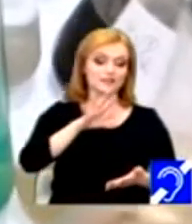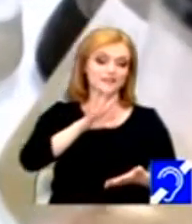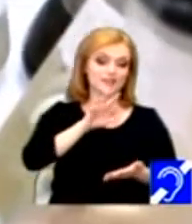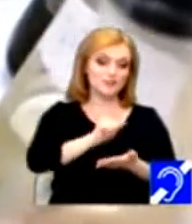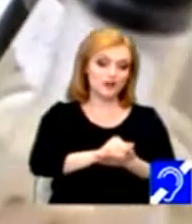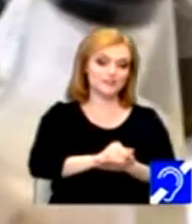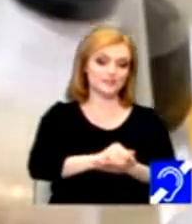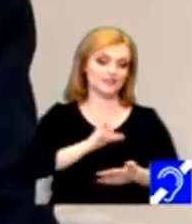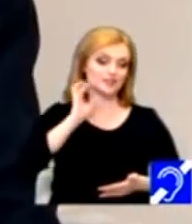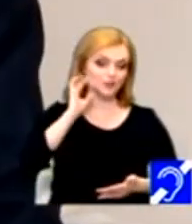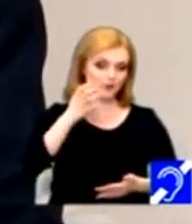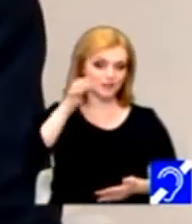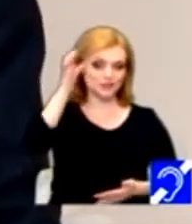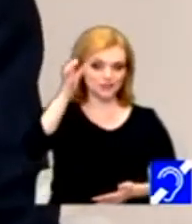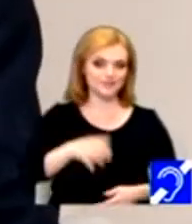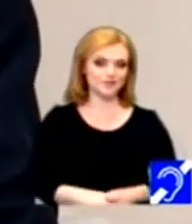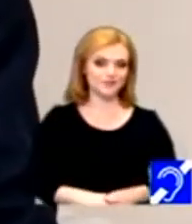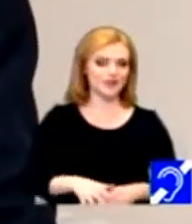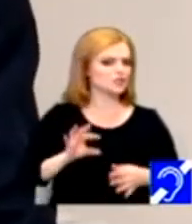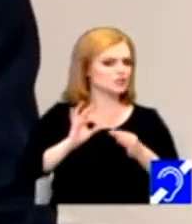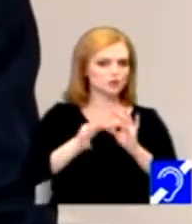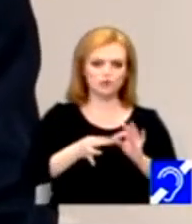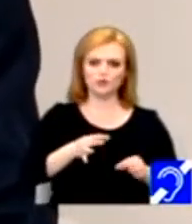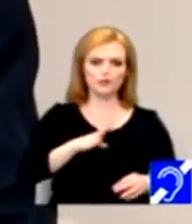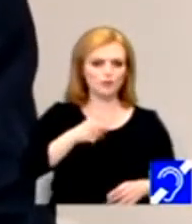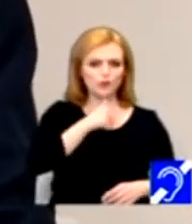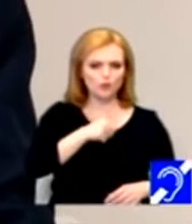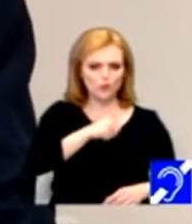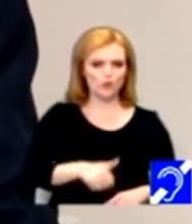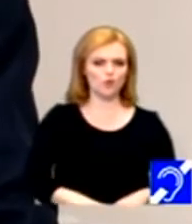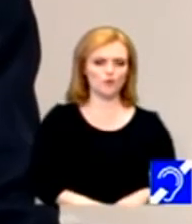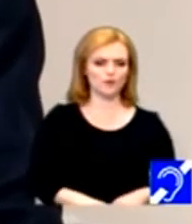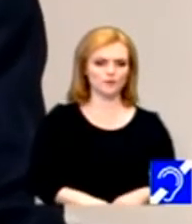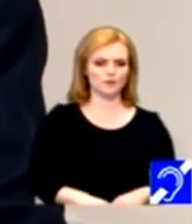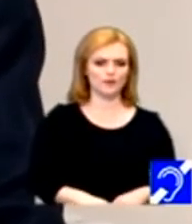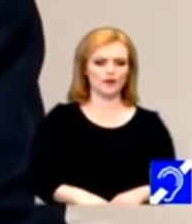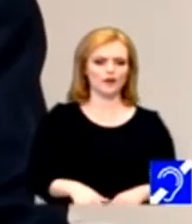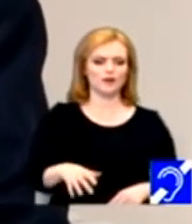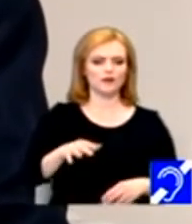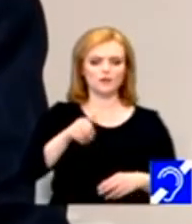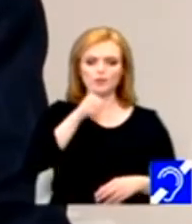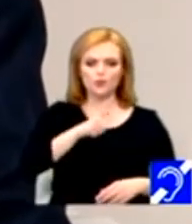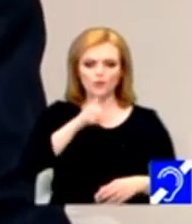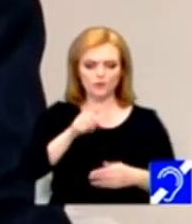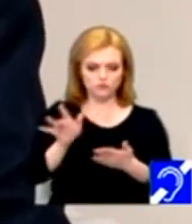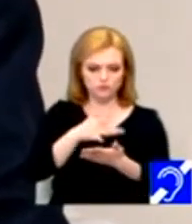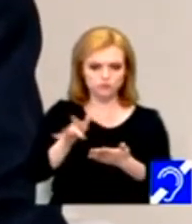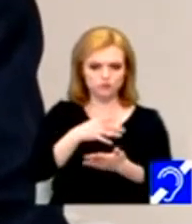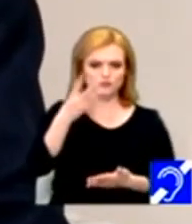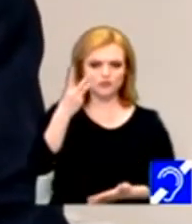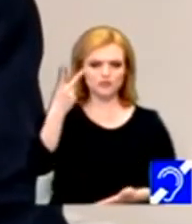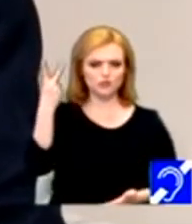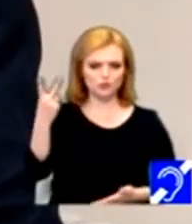fost destul de complicate. Cea mai dificilă era proba teoretică, era un test foarte voluminos, 32 de pagini, trebuia să-l scriem în 4